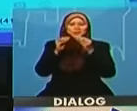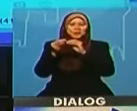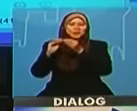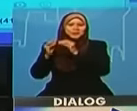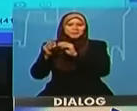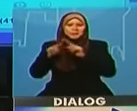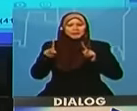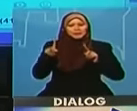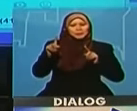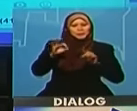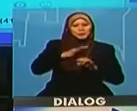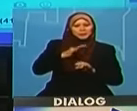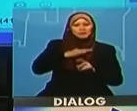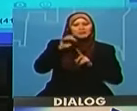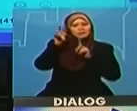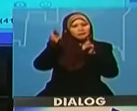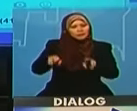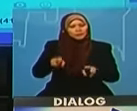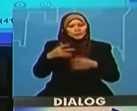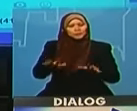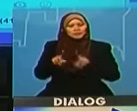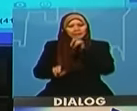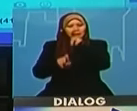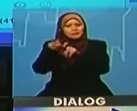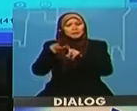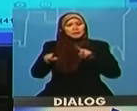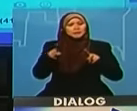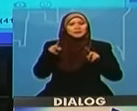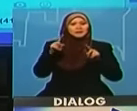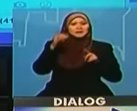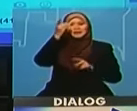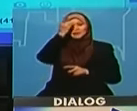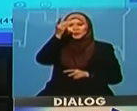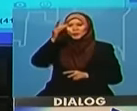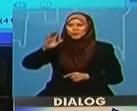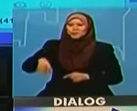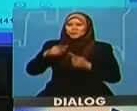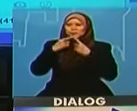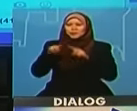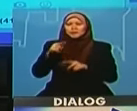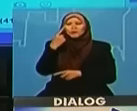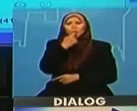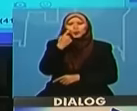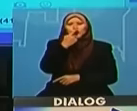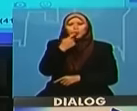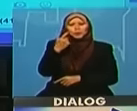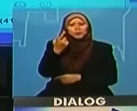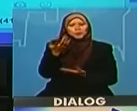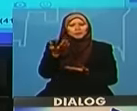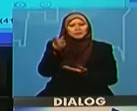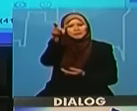Tapi pertanyaan rakyat. Okay. Saya dah angkat nama ini tapi belum terjawab oleh Dato' Sri. Pusingan berikutnya. Jolo, siapa itu? Kerana kerap kali